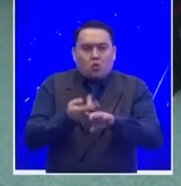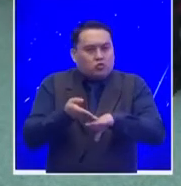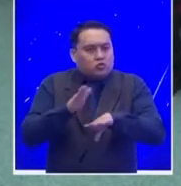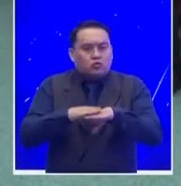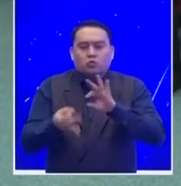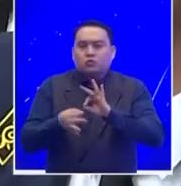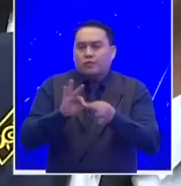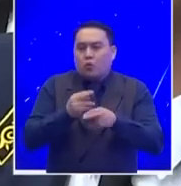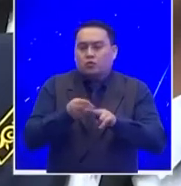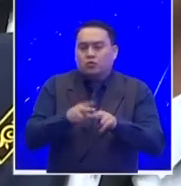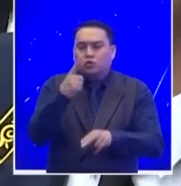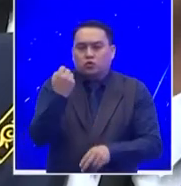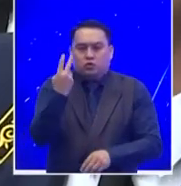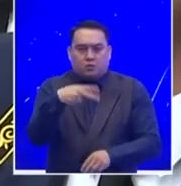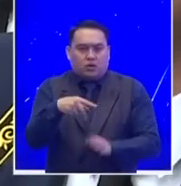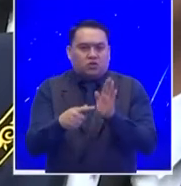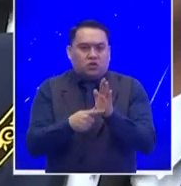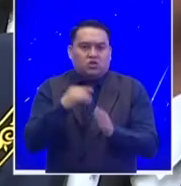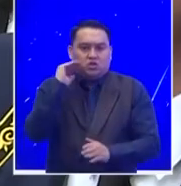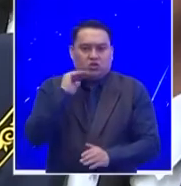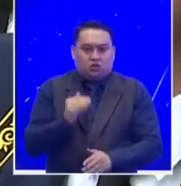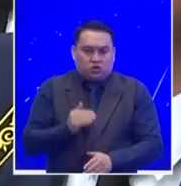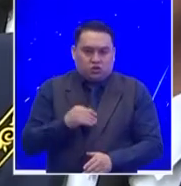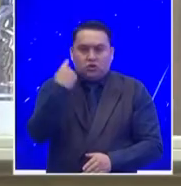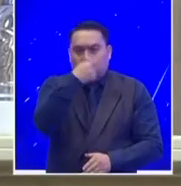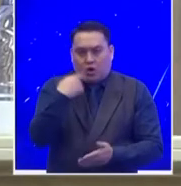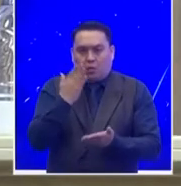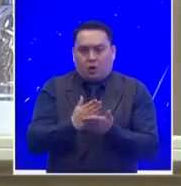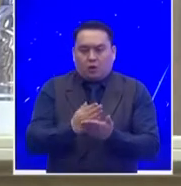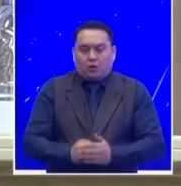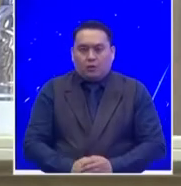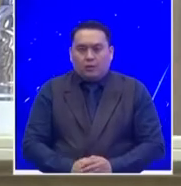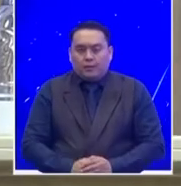жіберді. Қазір облыста 127 жеке сот орындаушысы бар.